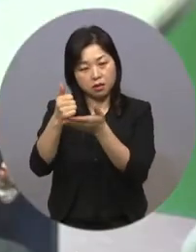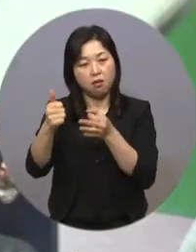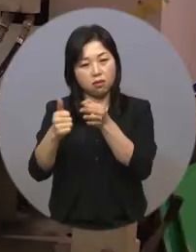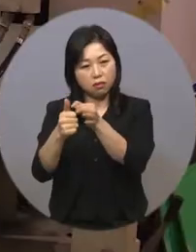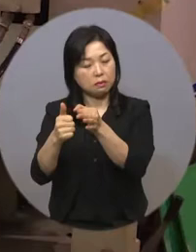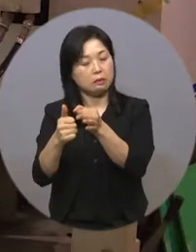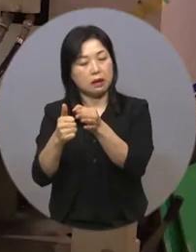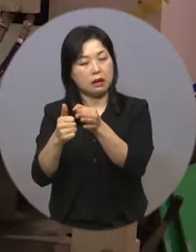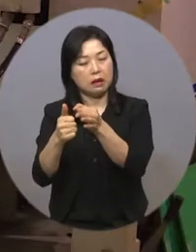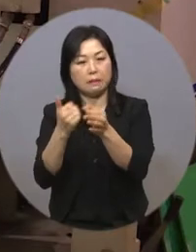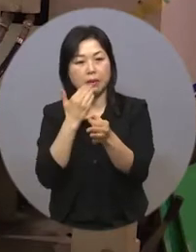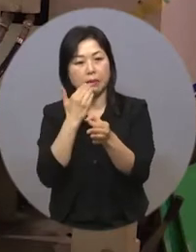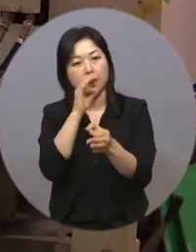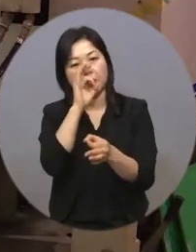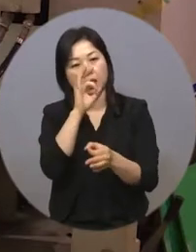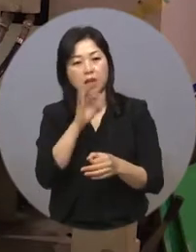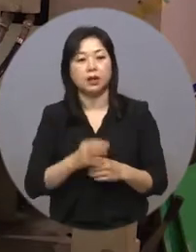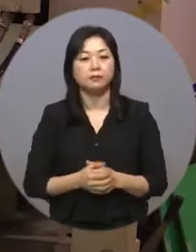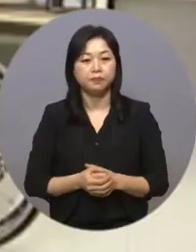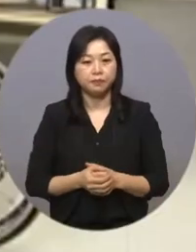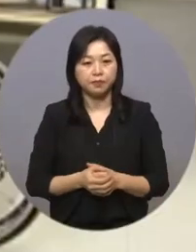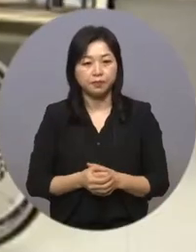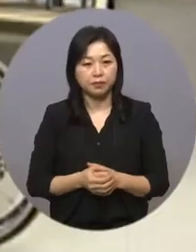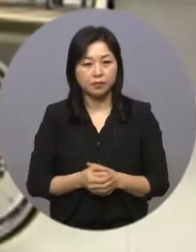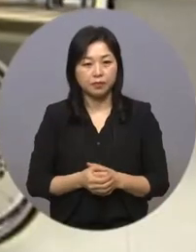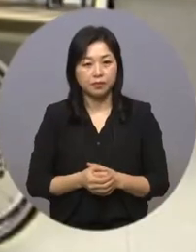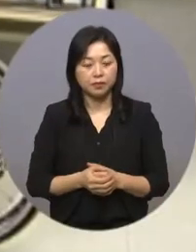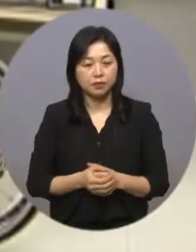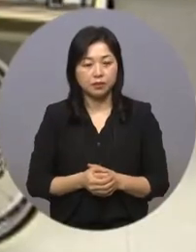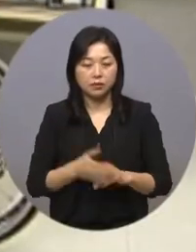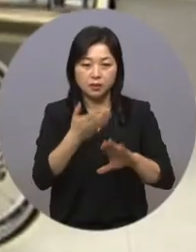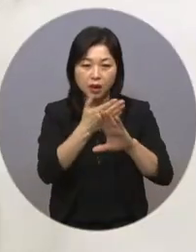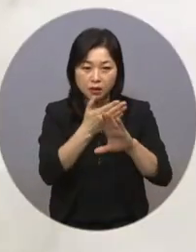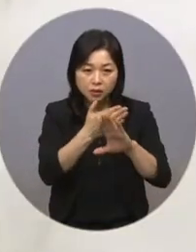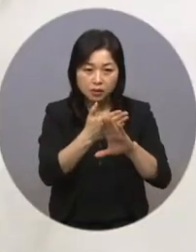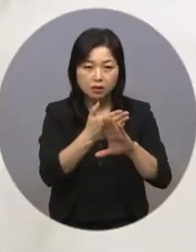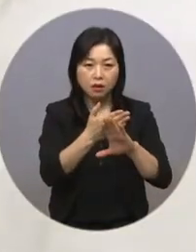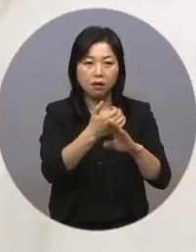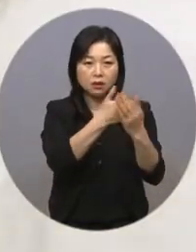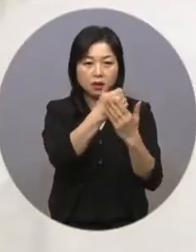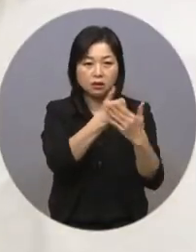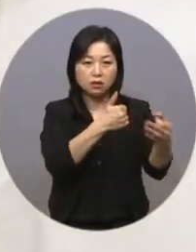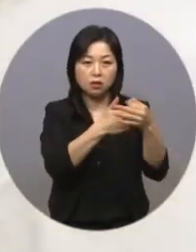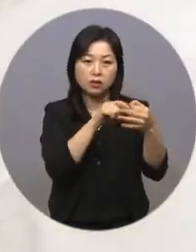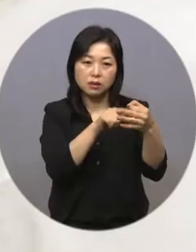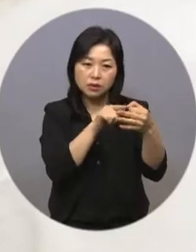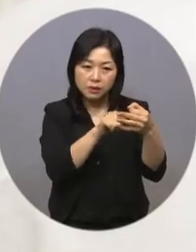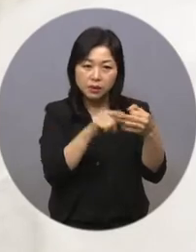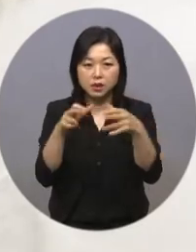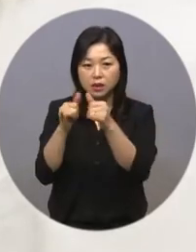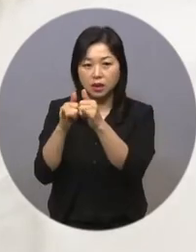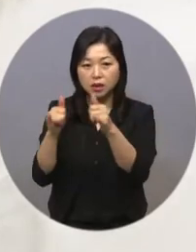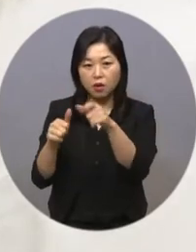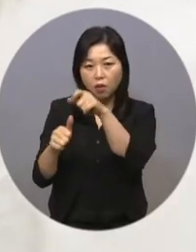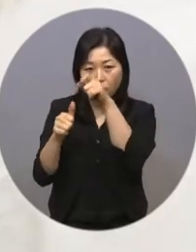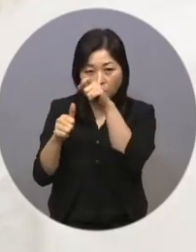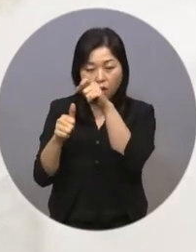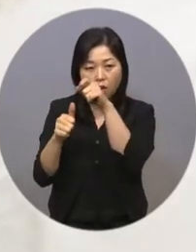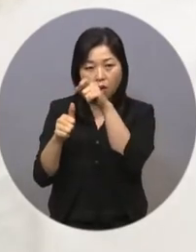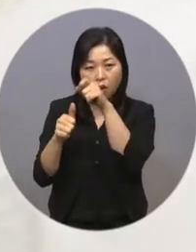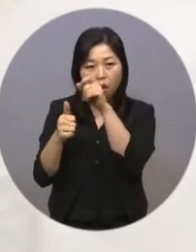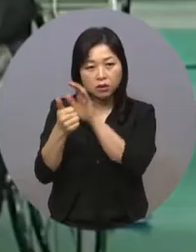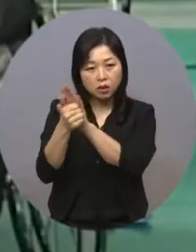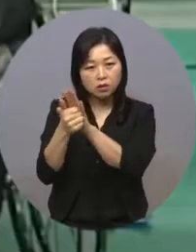수 없었습니다 이로 인해 다른 장려금 지원금의 지급 수준이 장애인 고용 장려금 보다 낮은